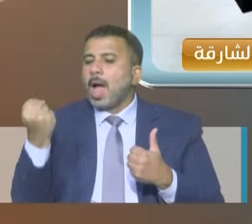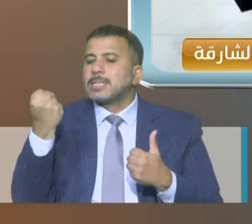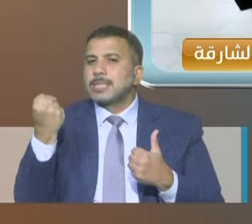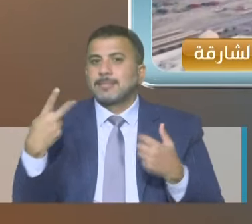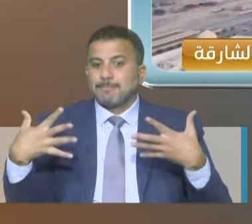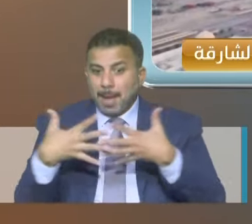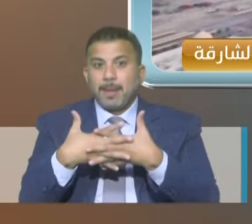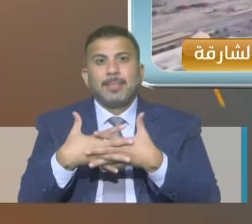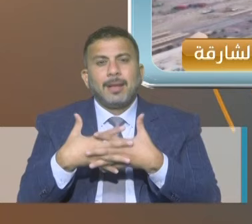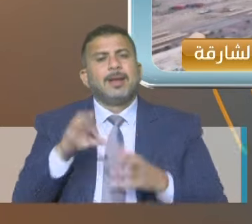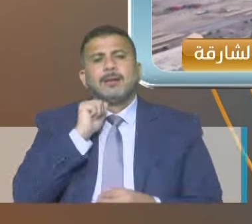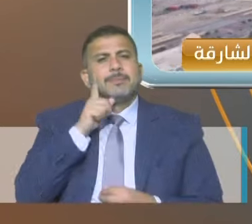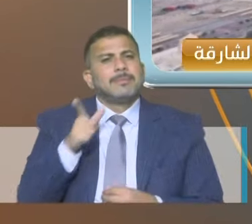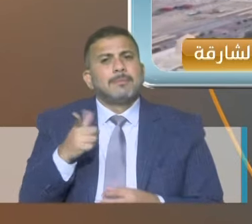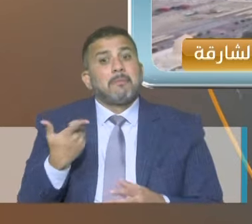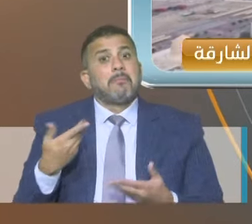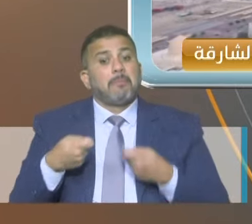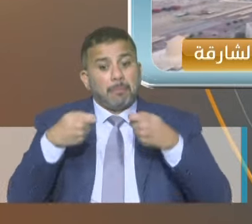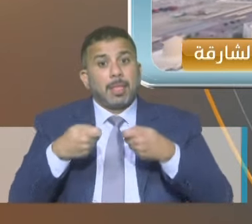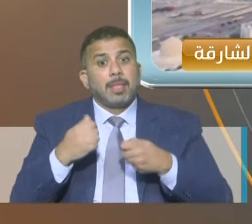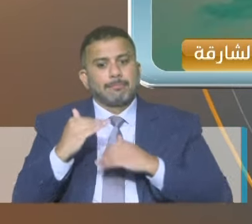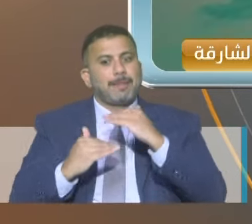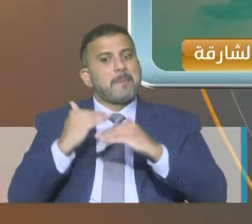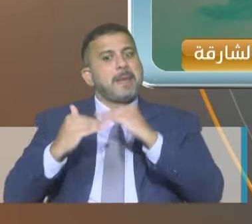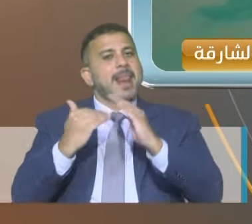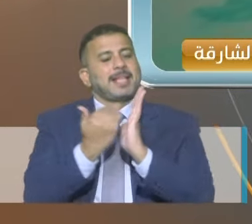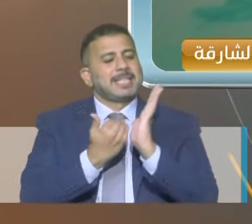والخاص لتنفيذ المشاريع التي تساهم في التنمية الاقتصادية بشكل ملحوظ.